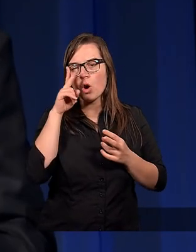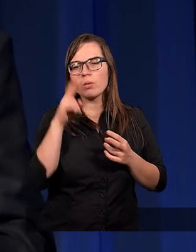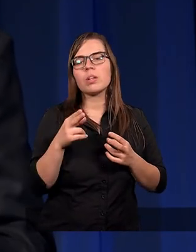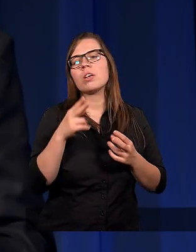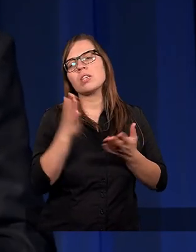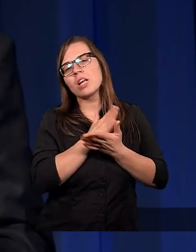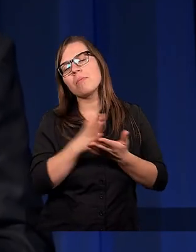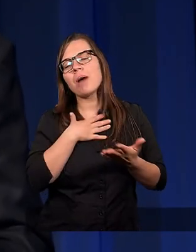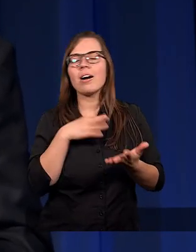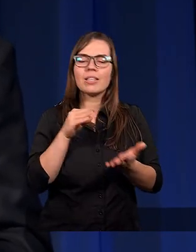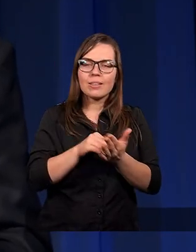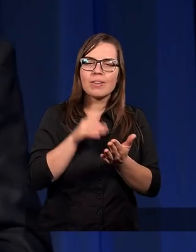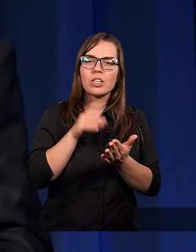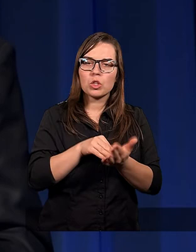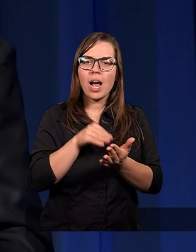Niektórzy mają w zwyczaju,